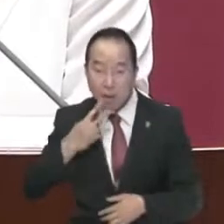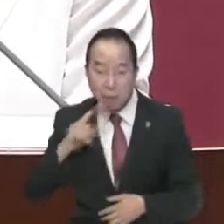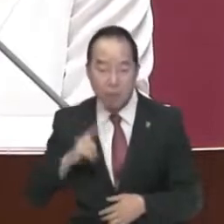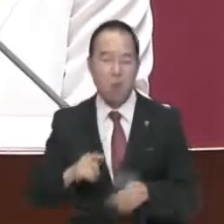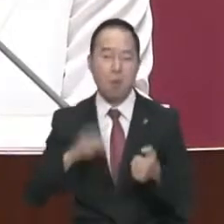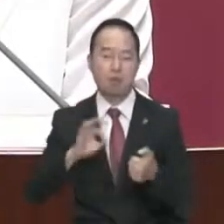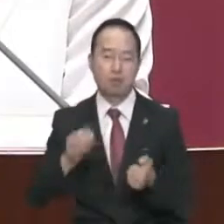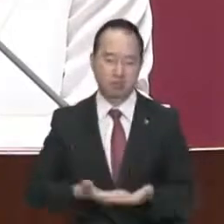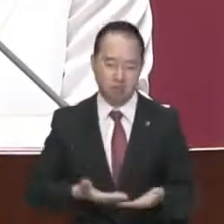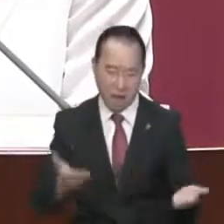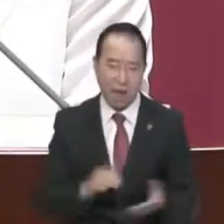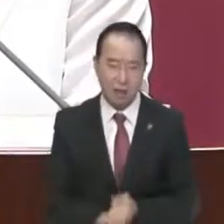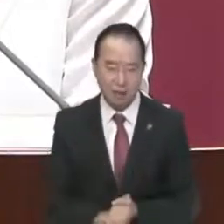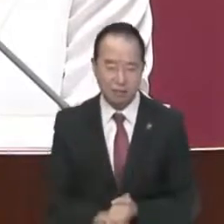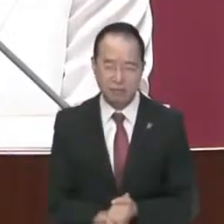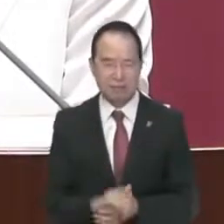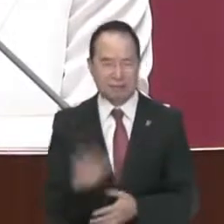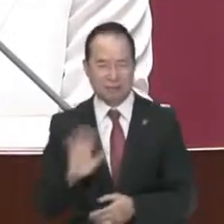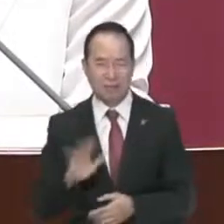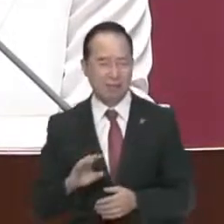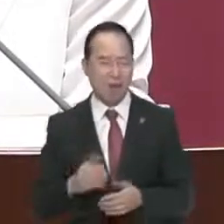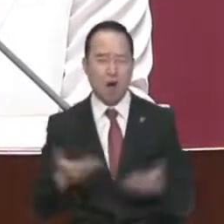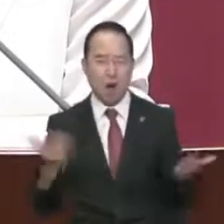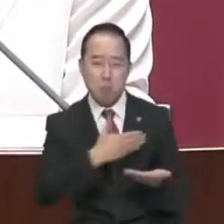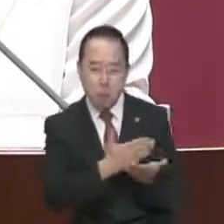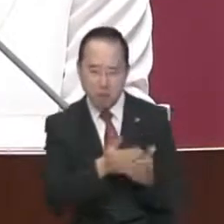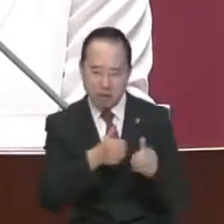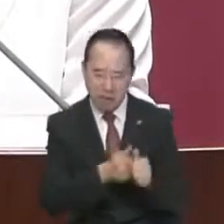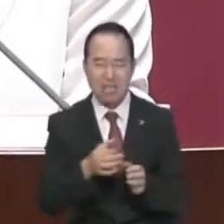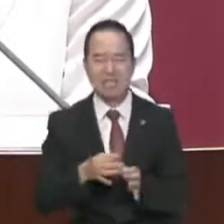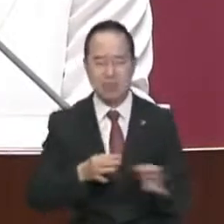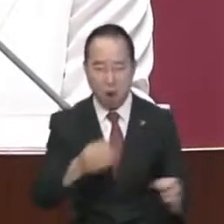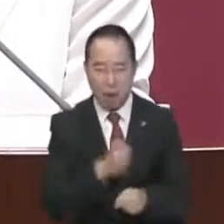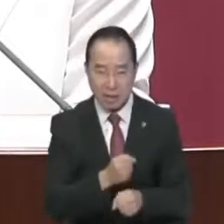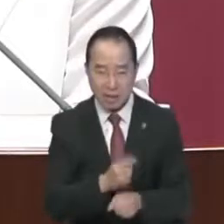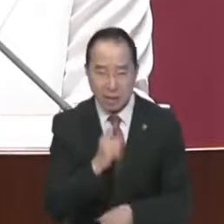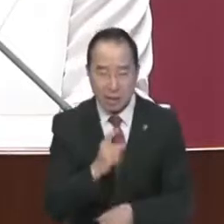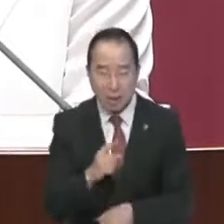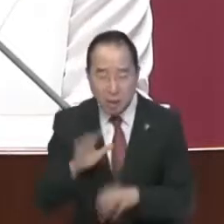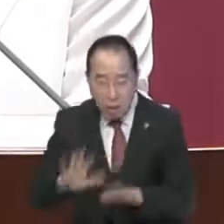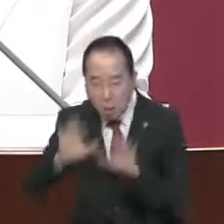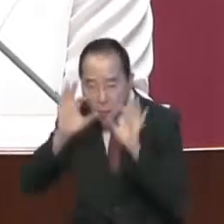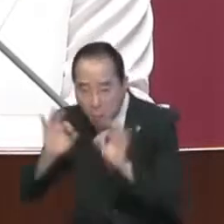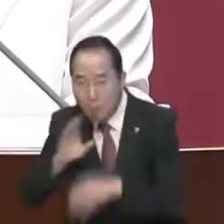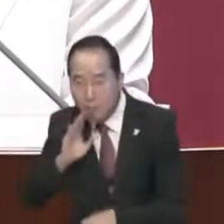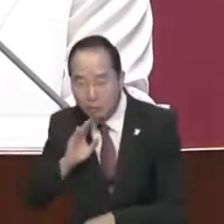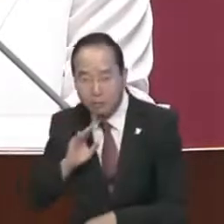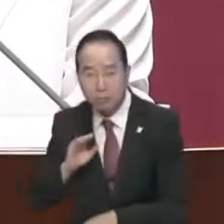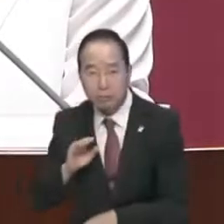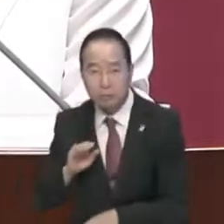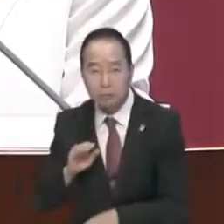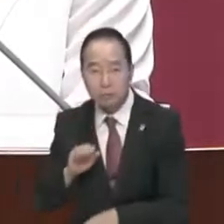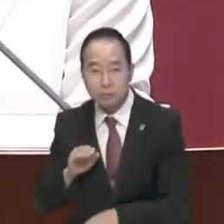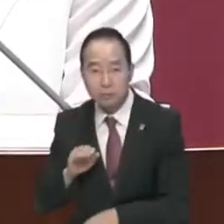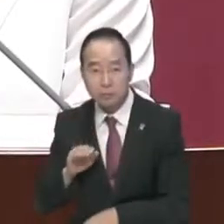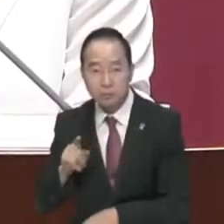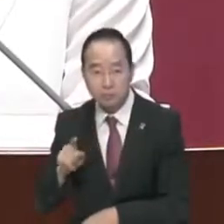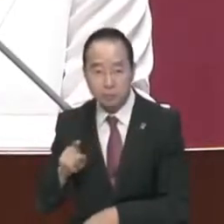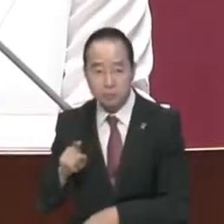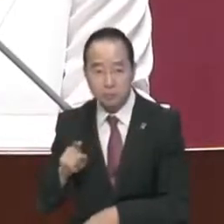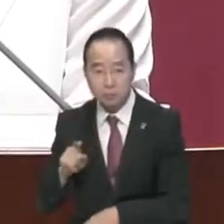없이 신속하게 업종별 지원하겠다라고 하셨습니다. 근데 결국에 이번에 제출된 추경안을 보면 심사도 하는 업종별 지원으로 제출이